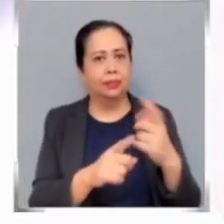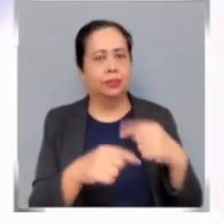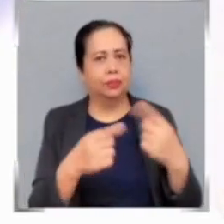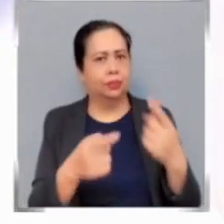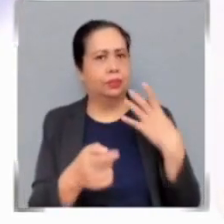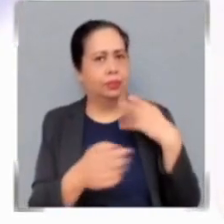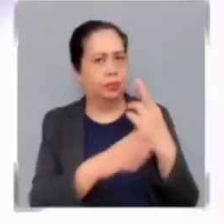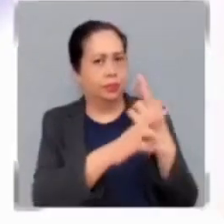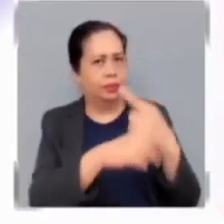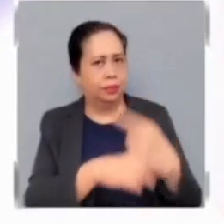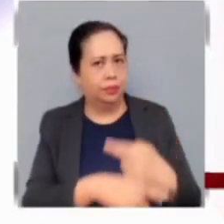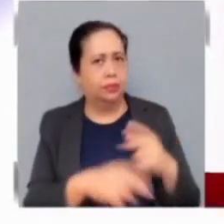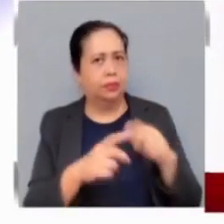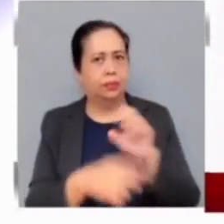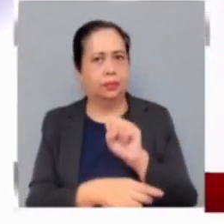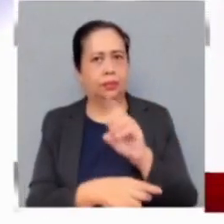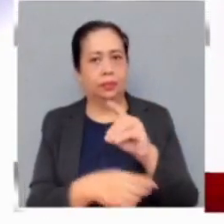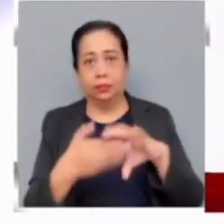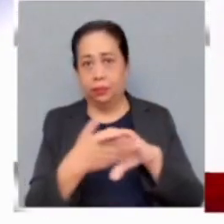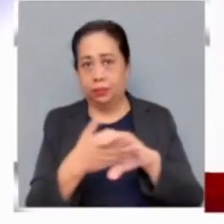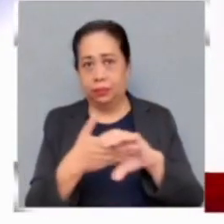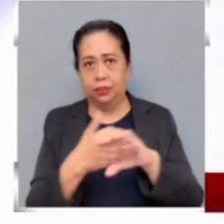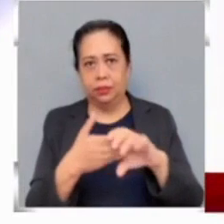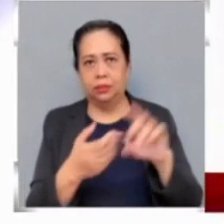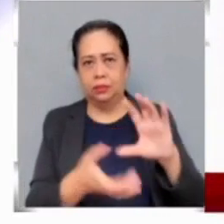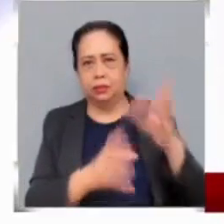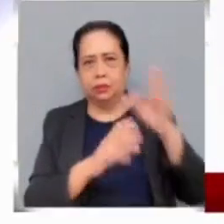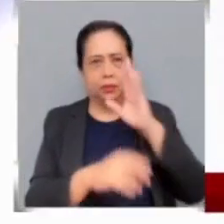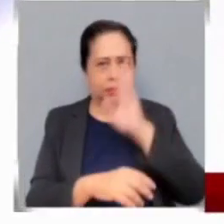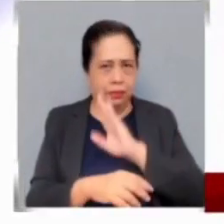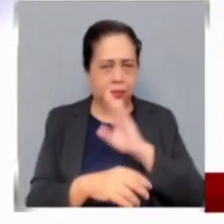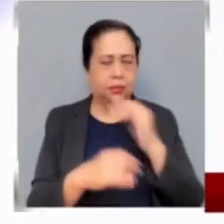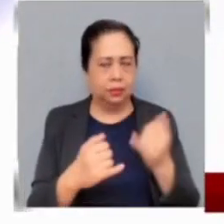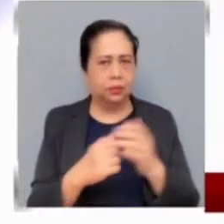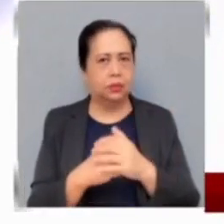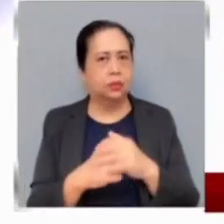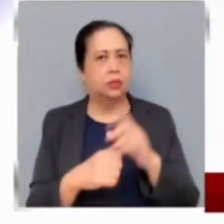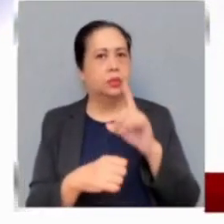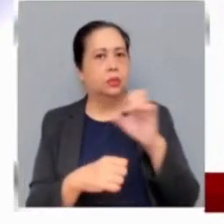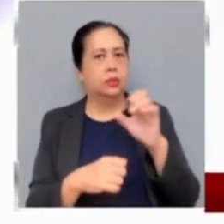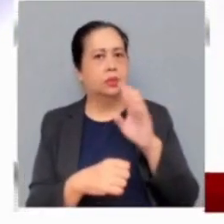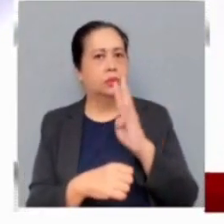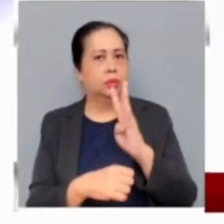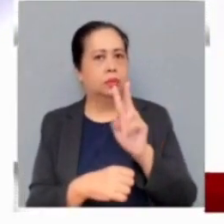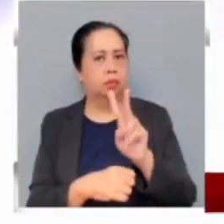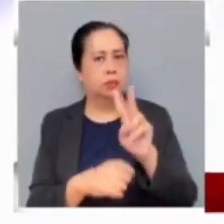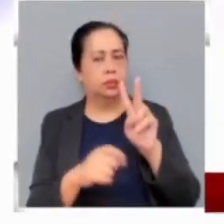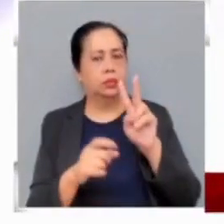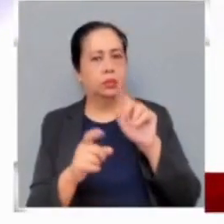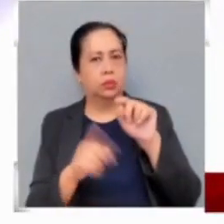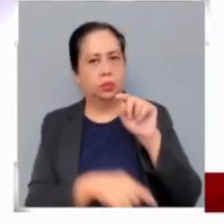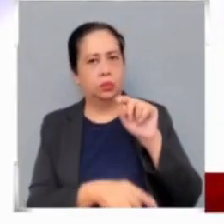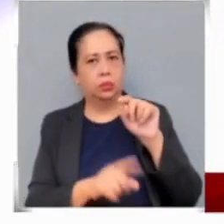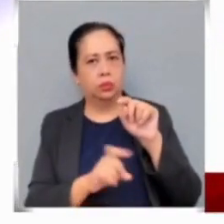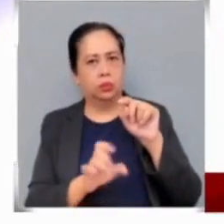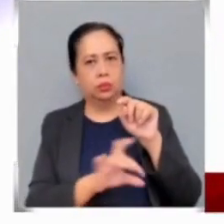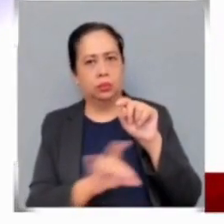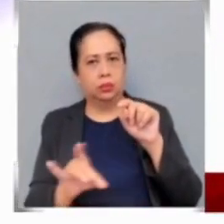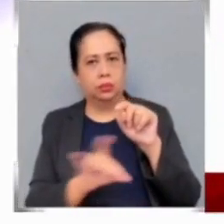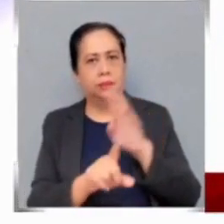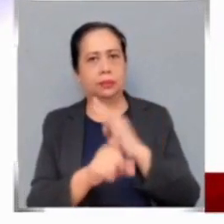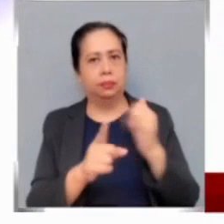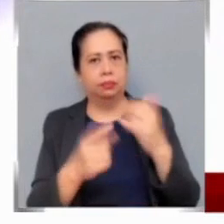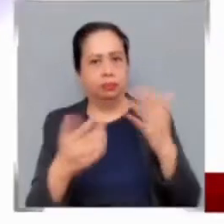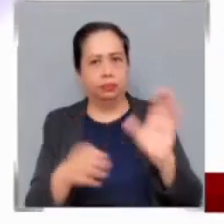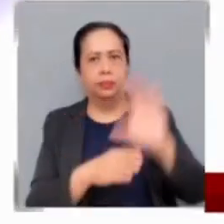yung mga SD cards na nagkaaberya. Sa ngayon, 142 out of 188 barangays na yung nakakumpleto